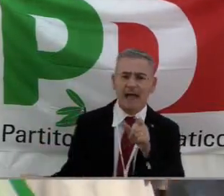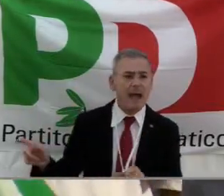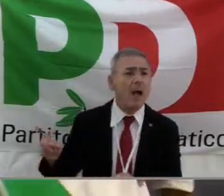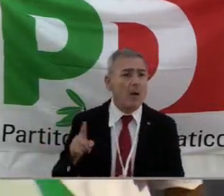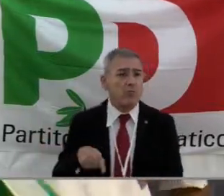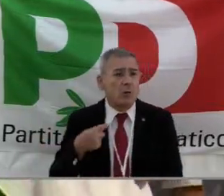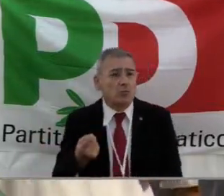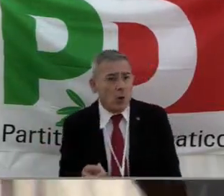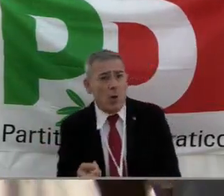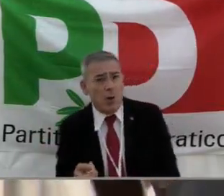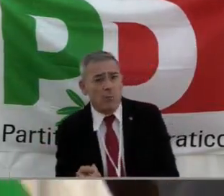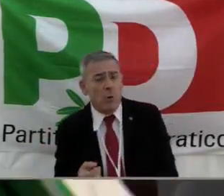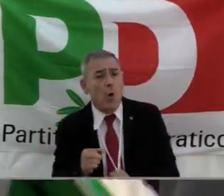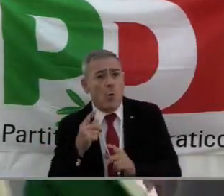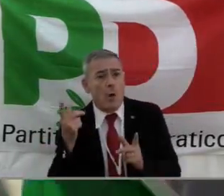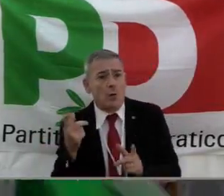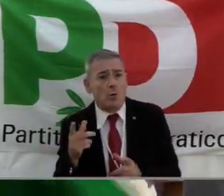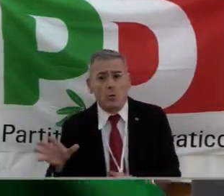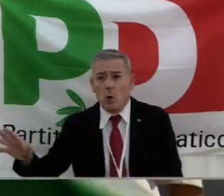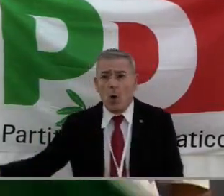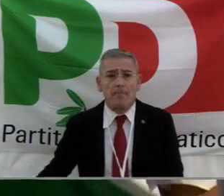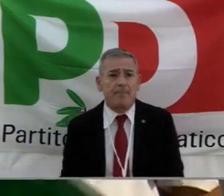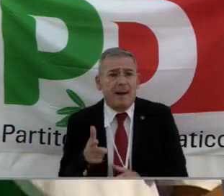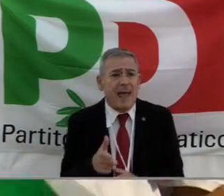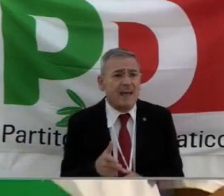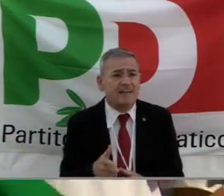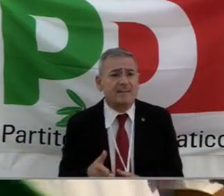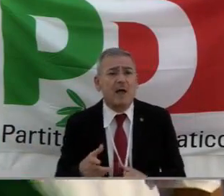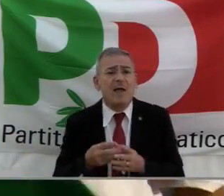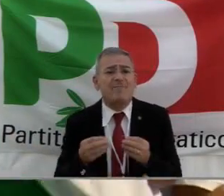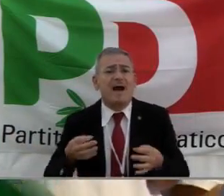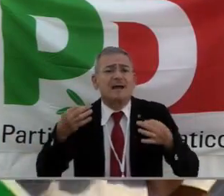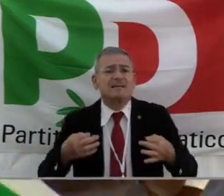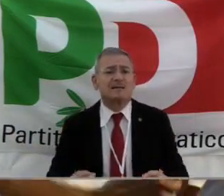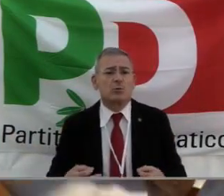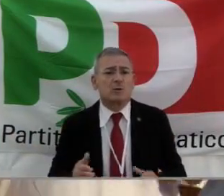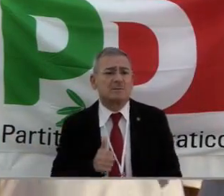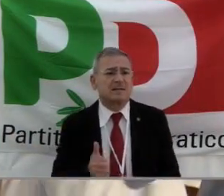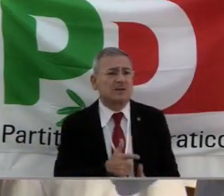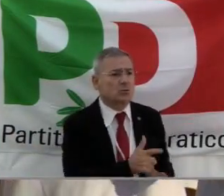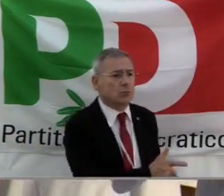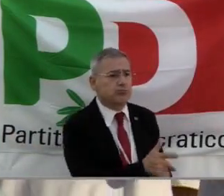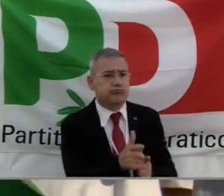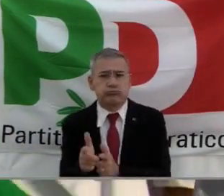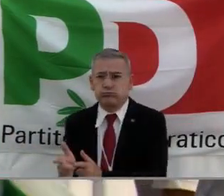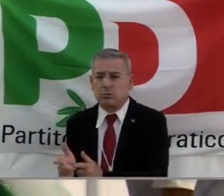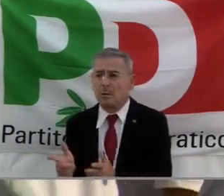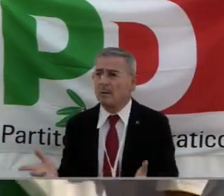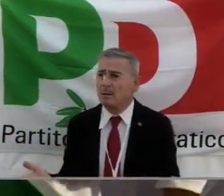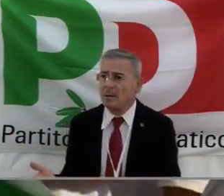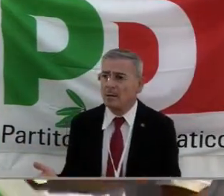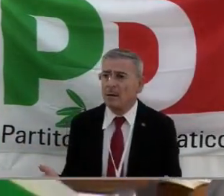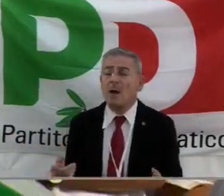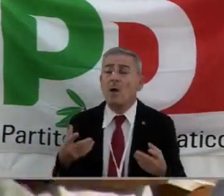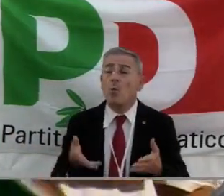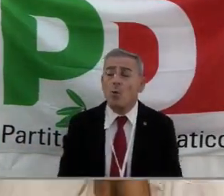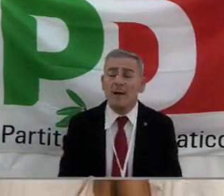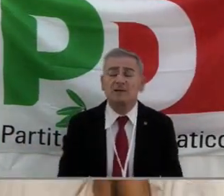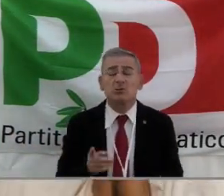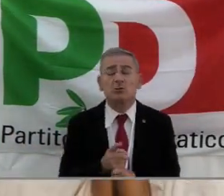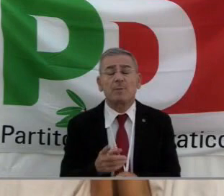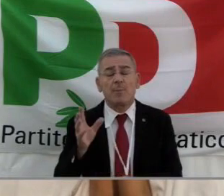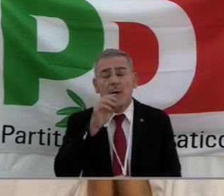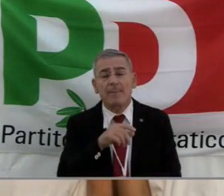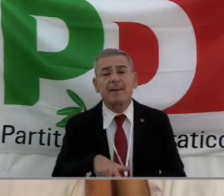stupire se qualcuno prende un'arma e si fa sicurezza da sé. Ma ci rendiamo conto delle grandi sfide, delle